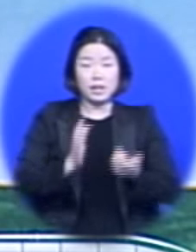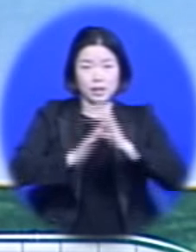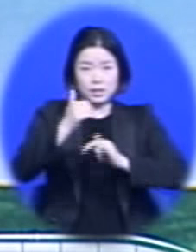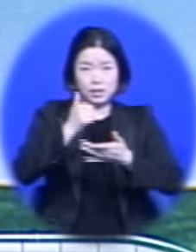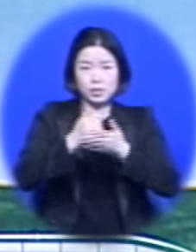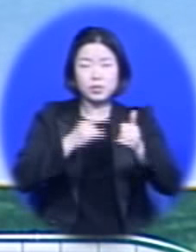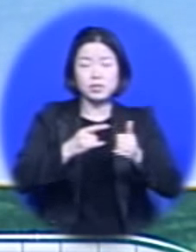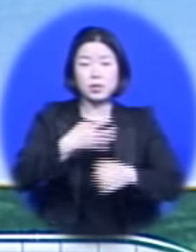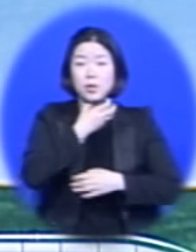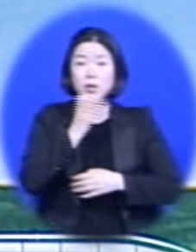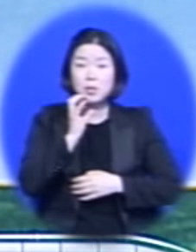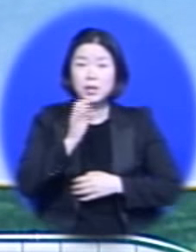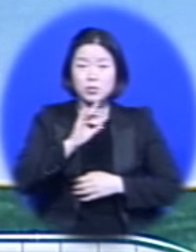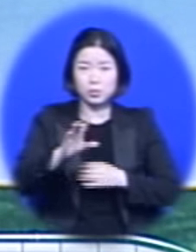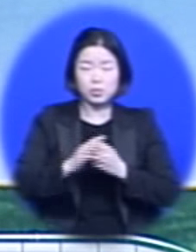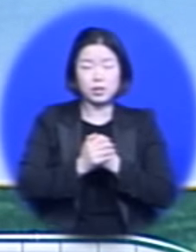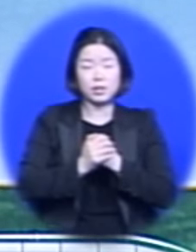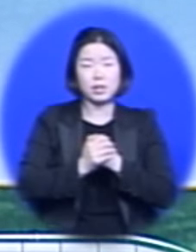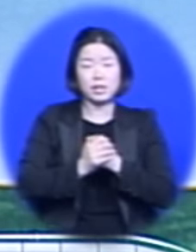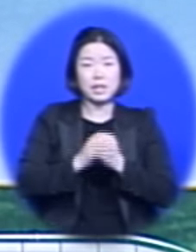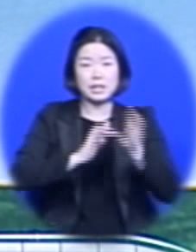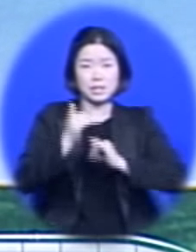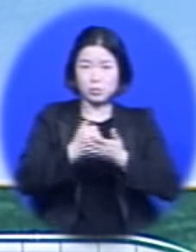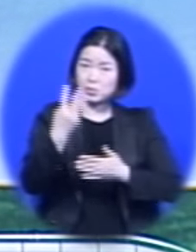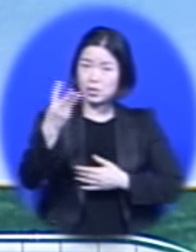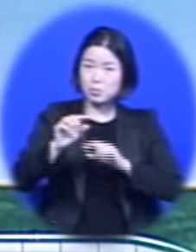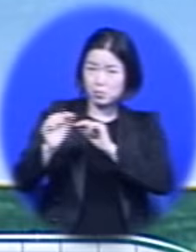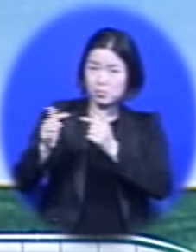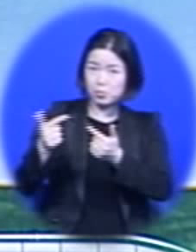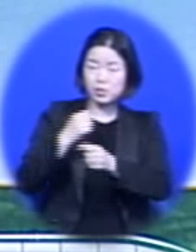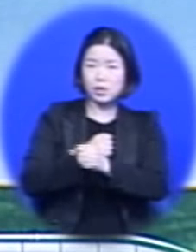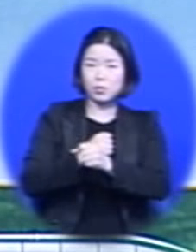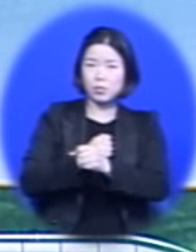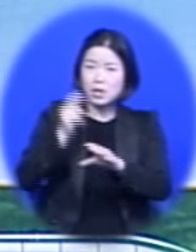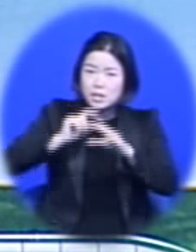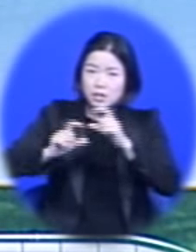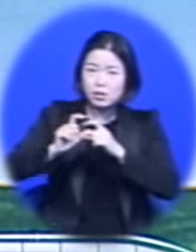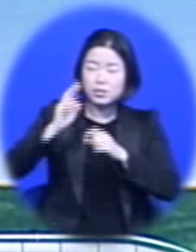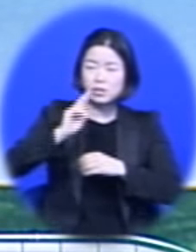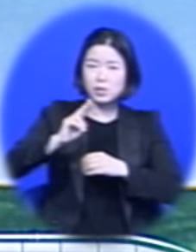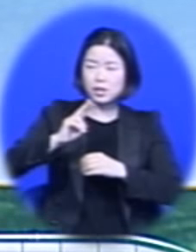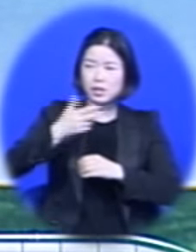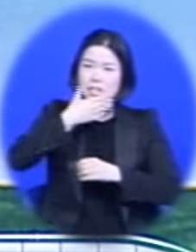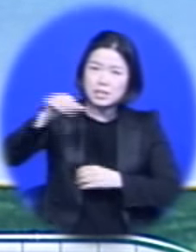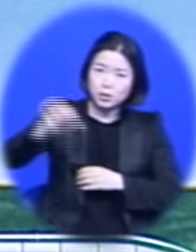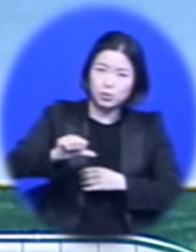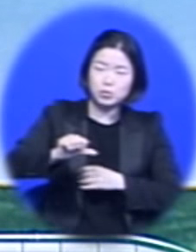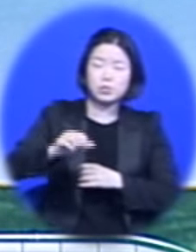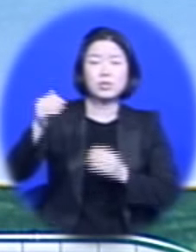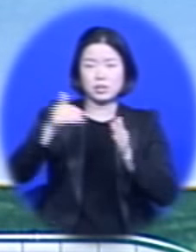예수님께서 베드로가 예수님을 세 번이나 부인하고 심지어 저주까지 하면서